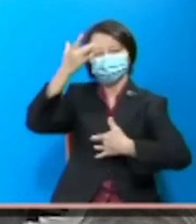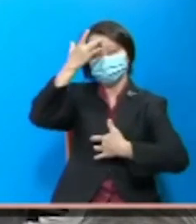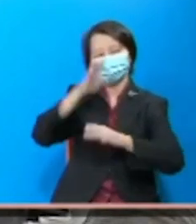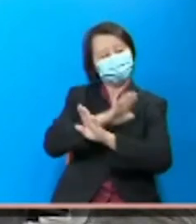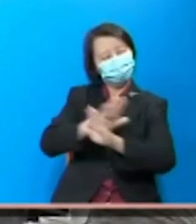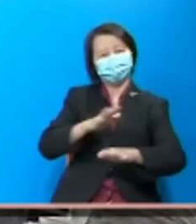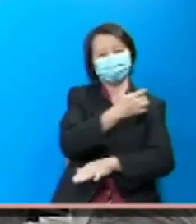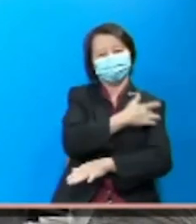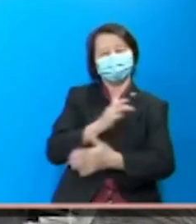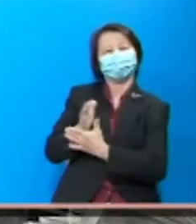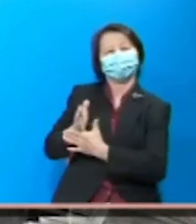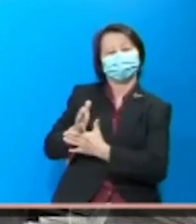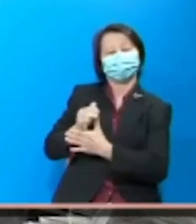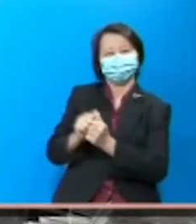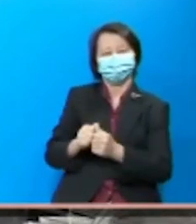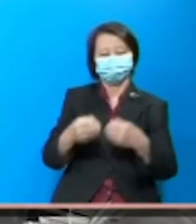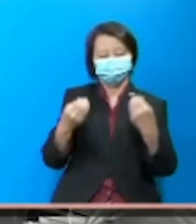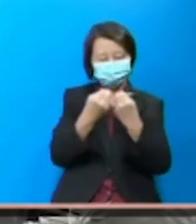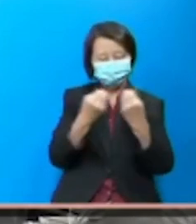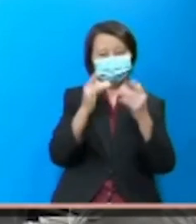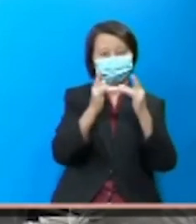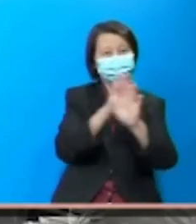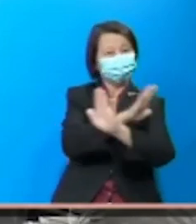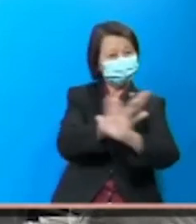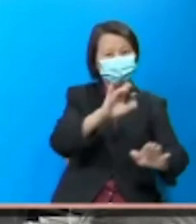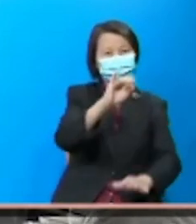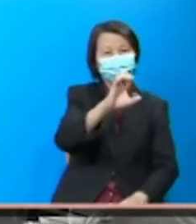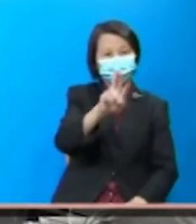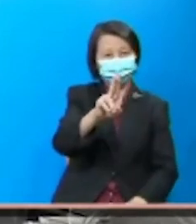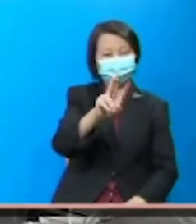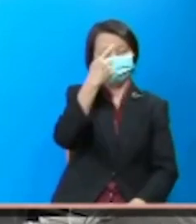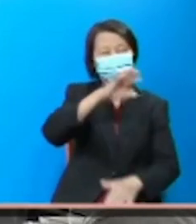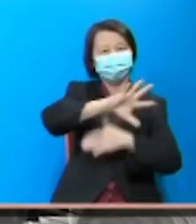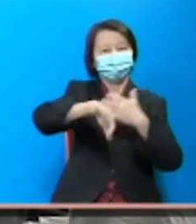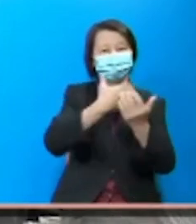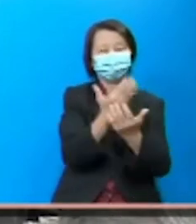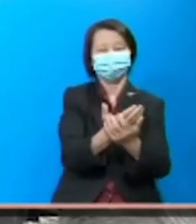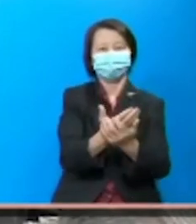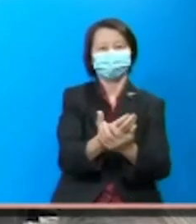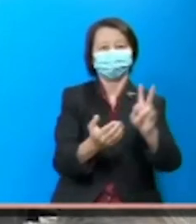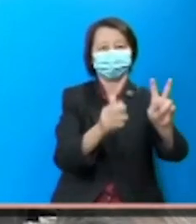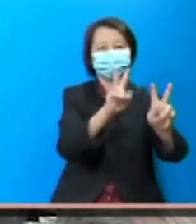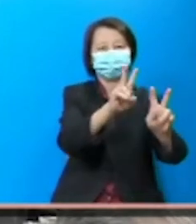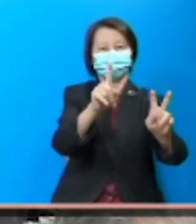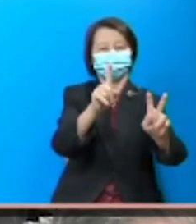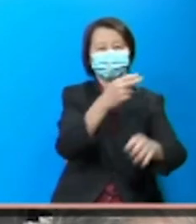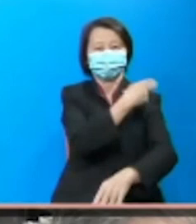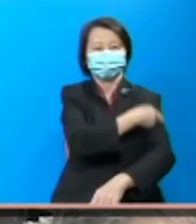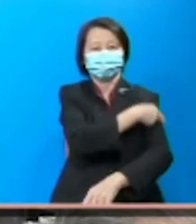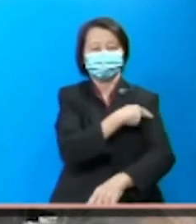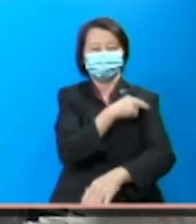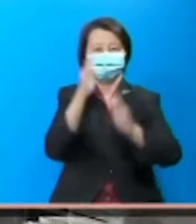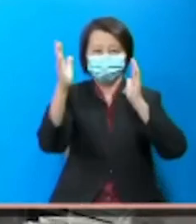bukan qobid jumlah kecil bukan aisyu Datsun ocw.upj bagi kesemua 221 Hospital